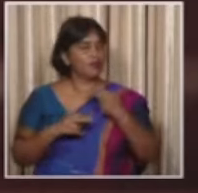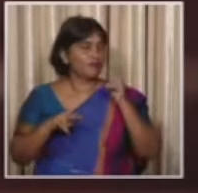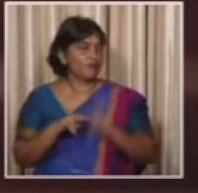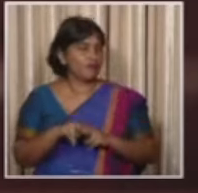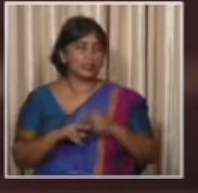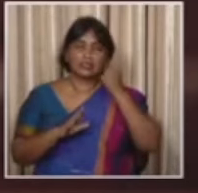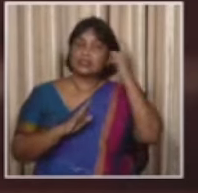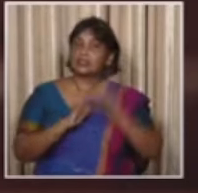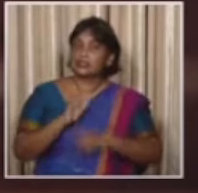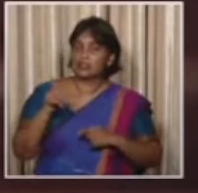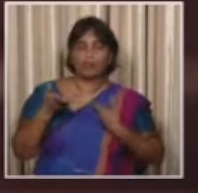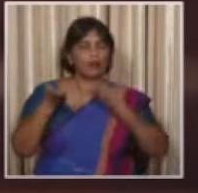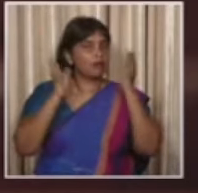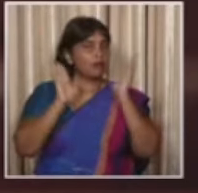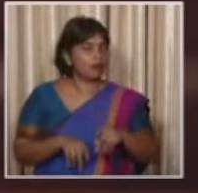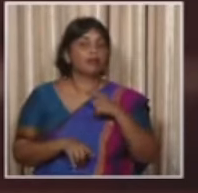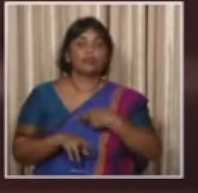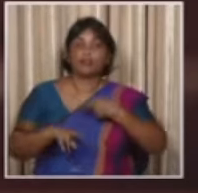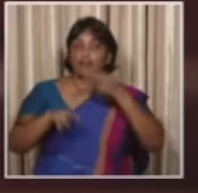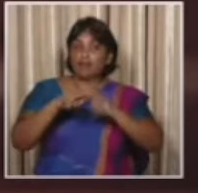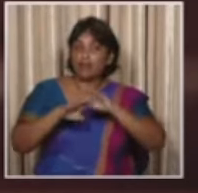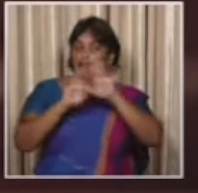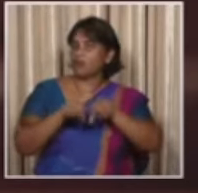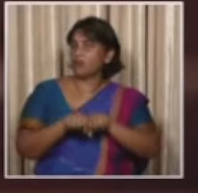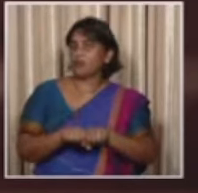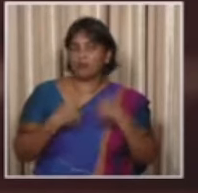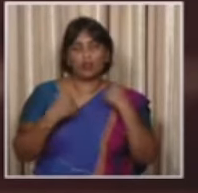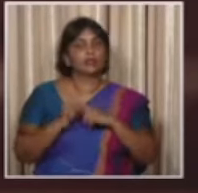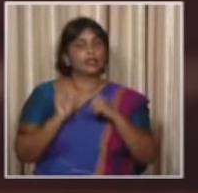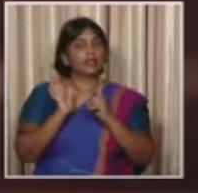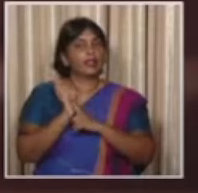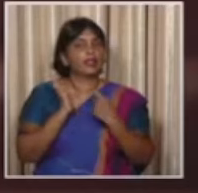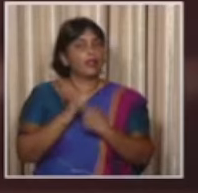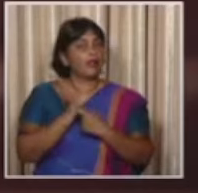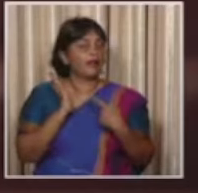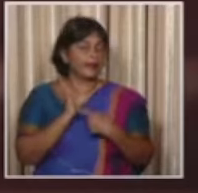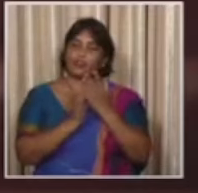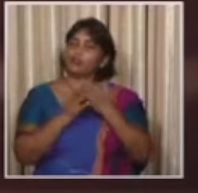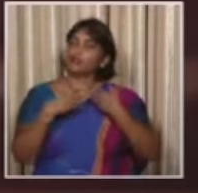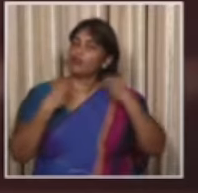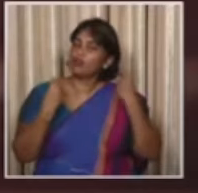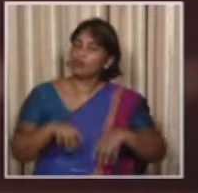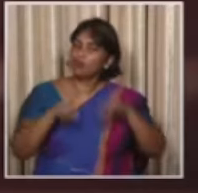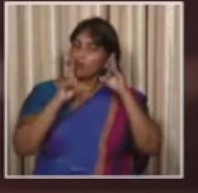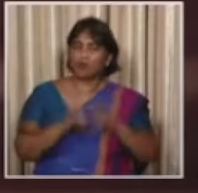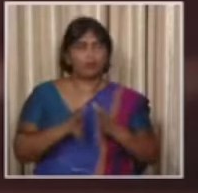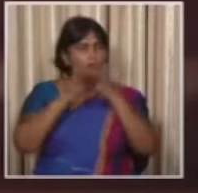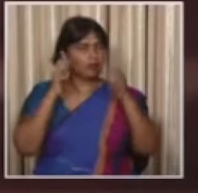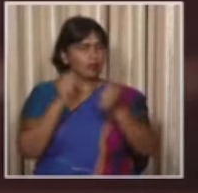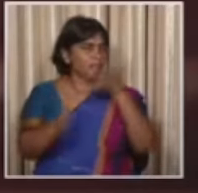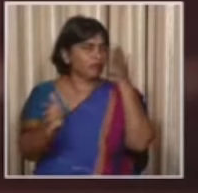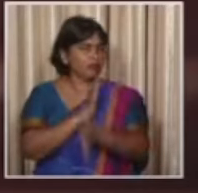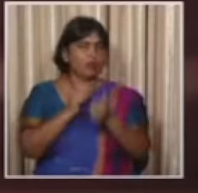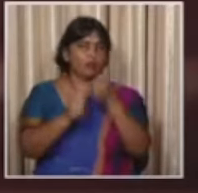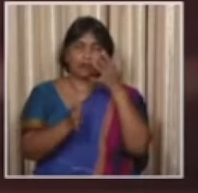වූ ජපානය අවසානයේදී ඒ හිතවත්කමත් පළුදු කරගෙන LRT දුම්රිය සේවයත් අපිට නැති වුණා. ඉතින් මේ වගේ කොච්චර වැරදි